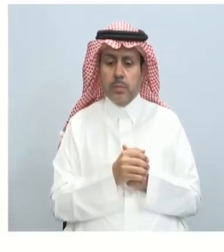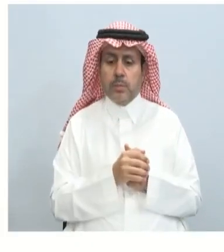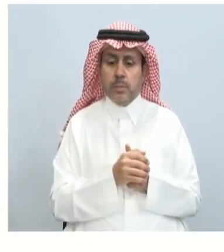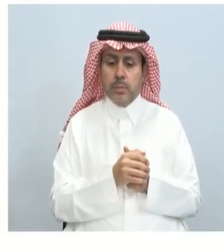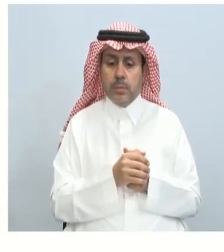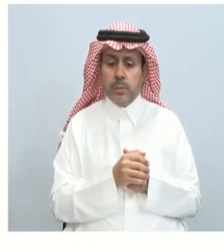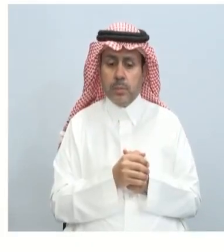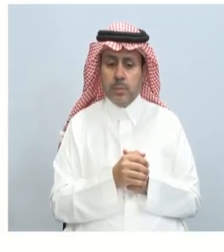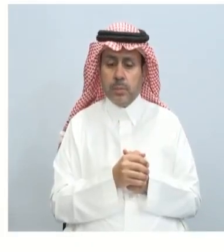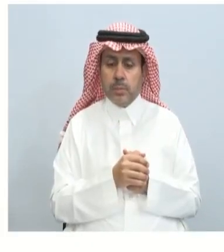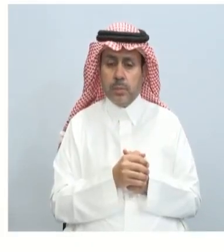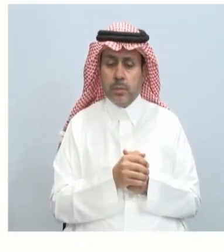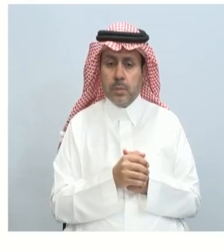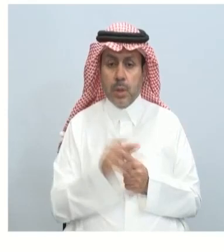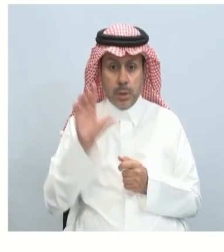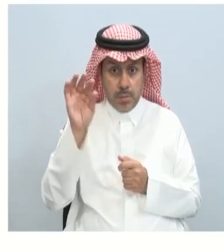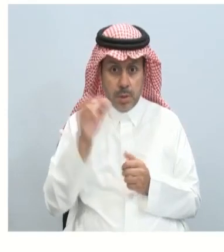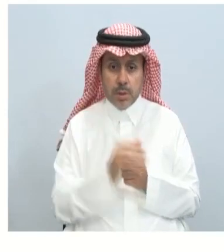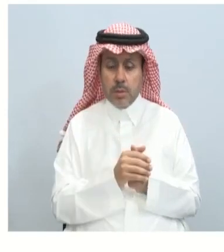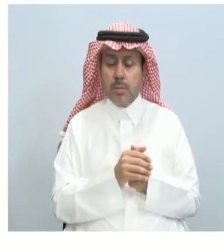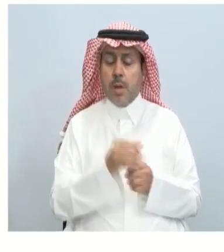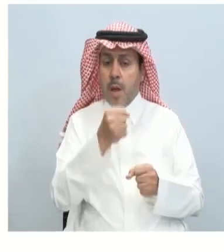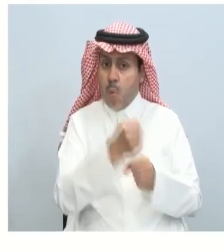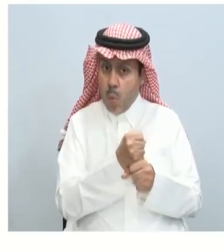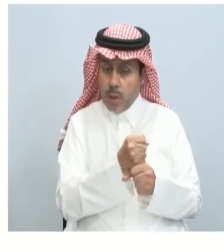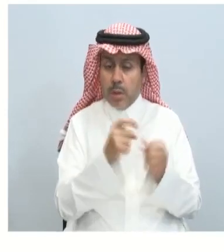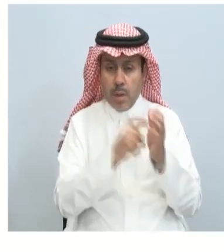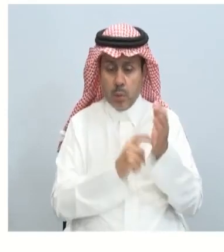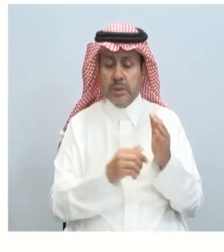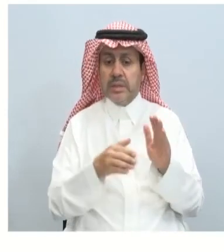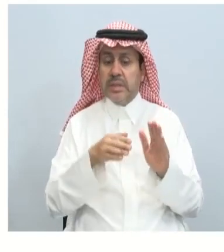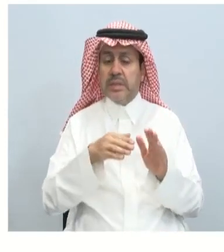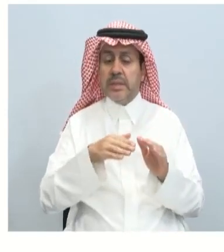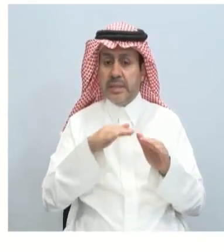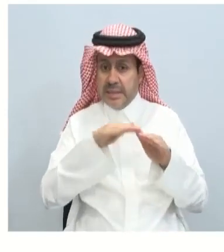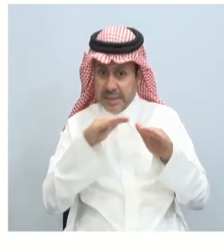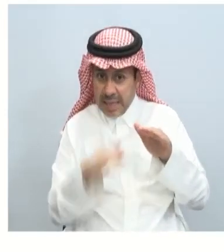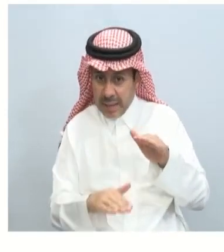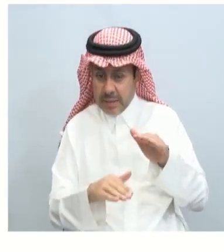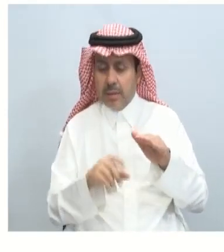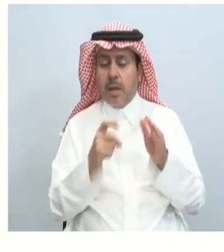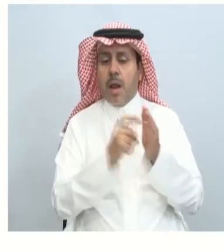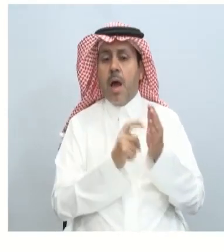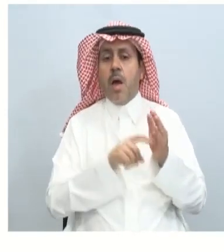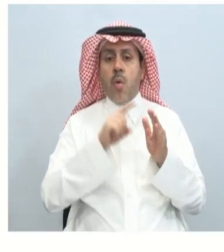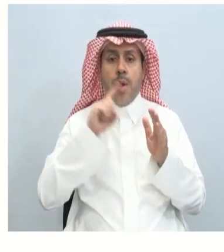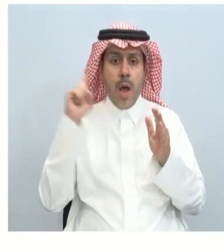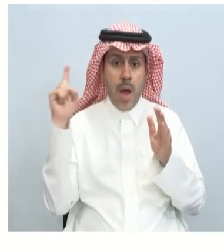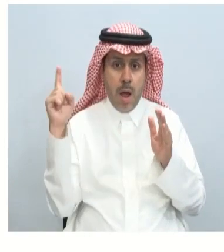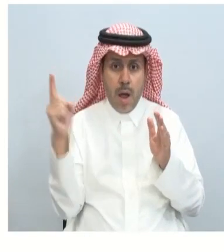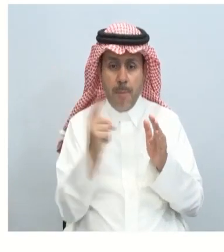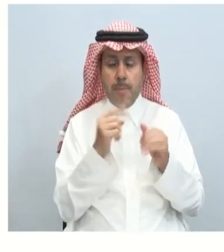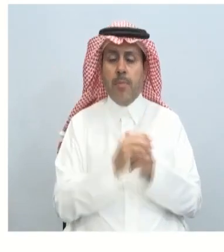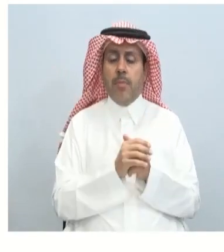في حين تتميز القواعد القانونيه المندرجه تحت القانون العام بانها ماذا بانها تكفل للدوله سلطات واسعه